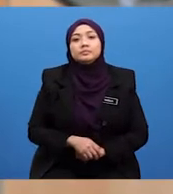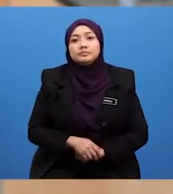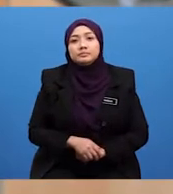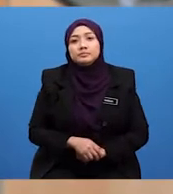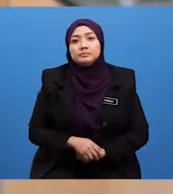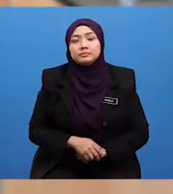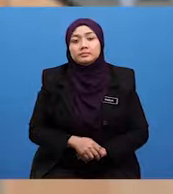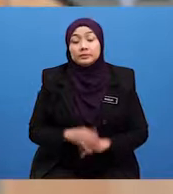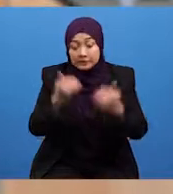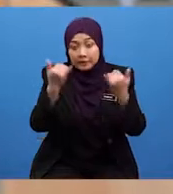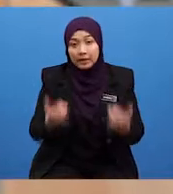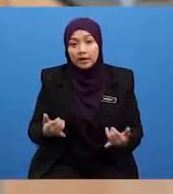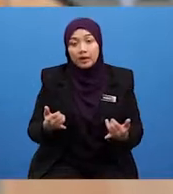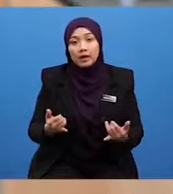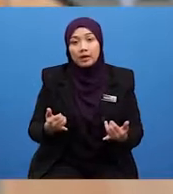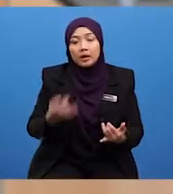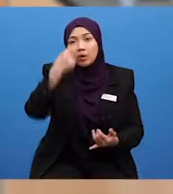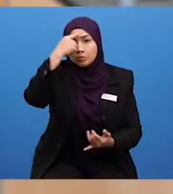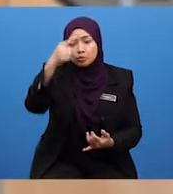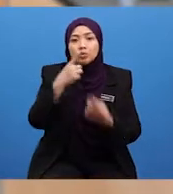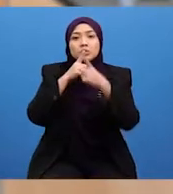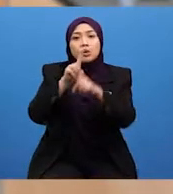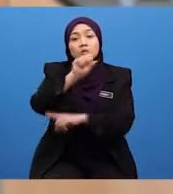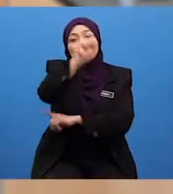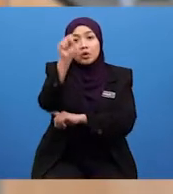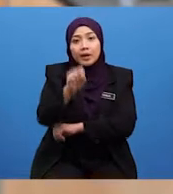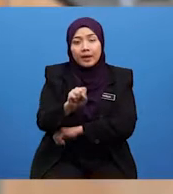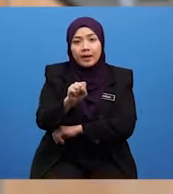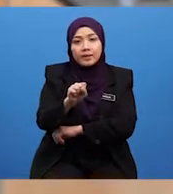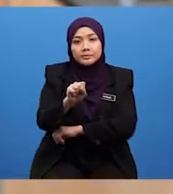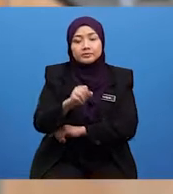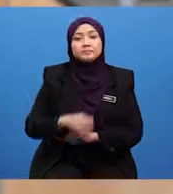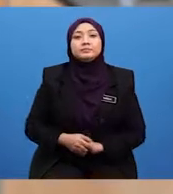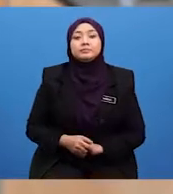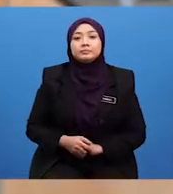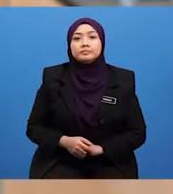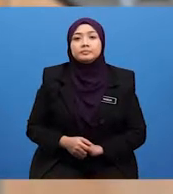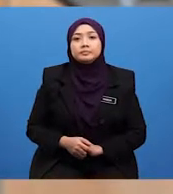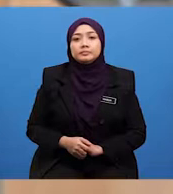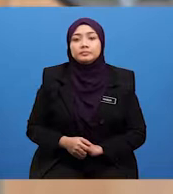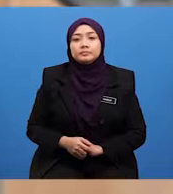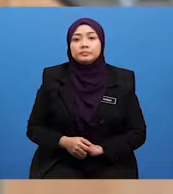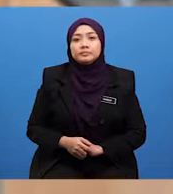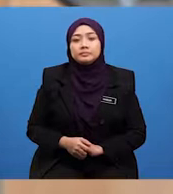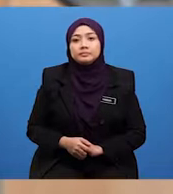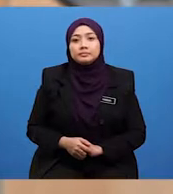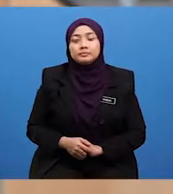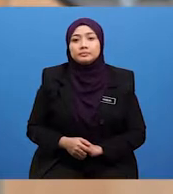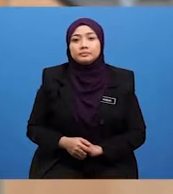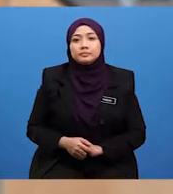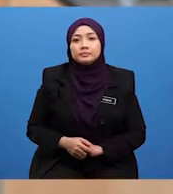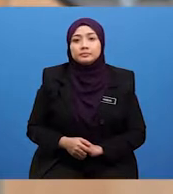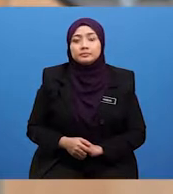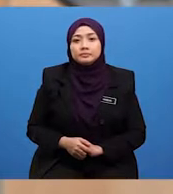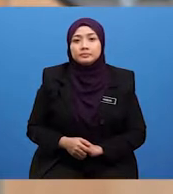Okey murid-murid, sekarang masa untuk menjawab soalan subjektif. Rasa tak sabar nak jawab